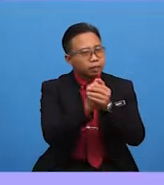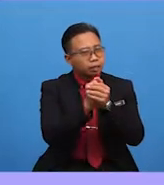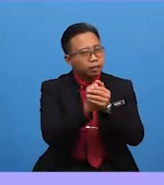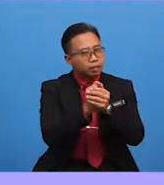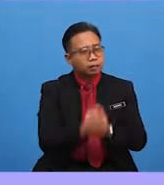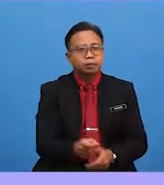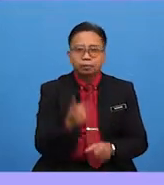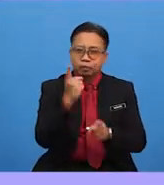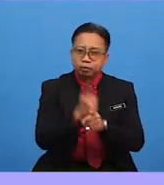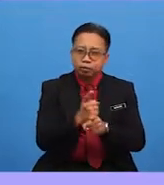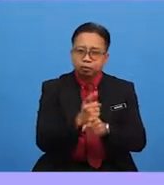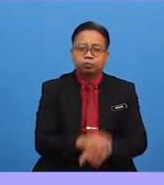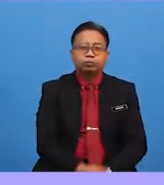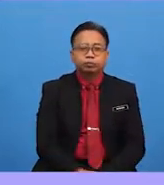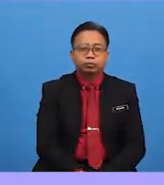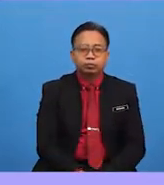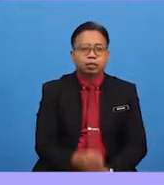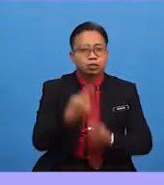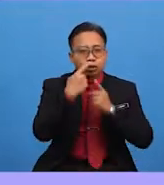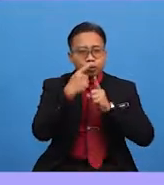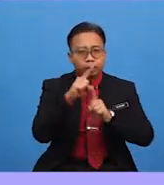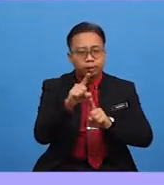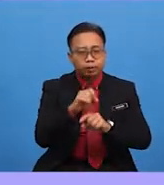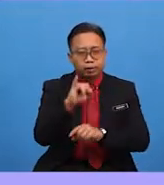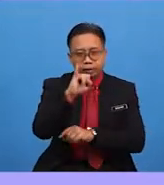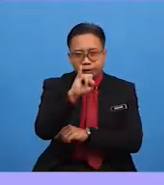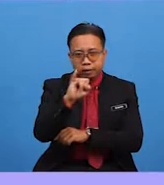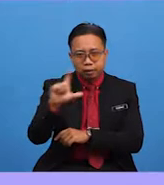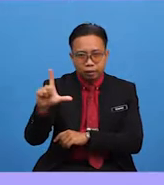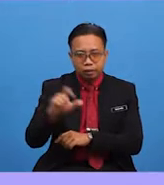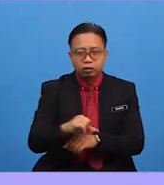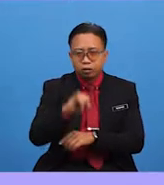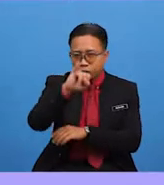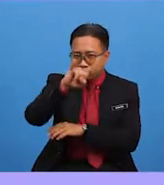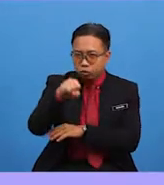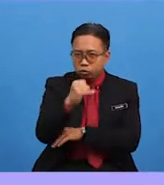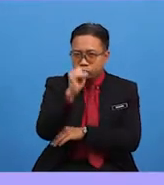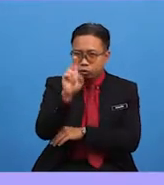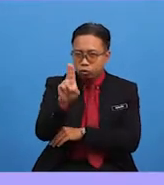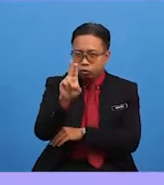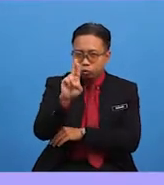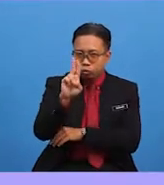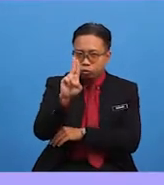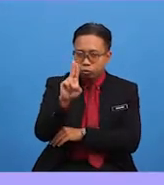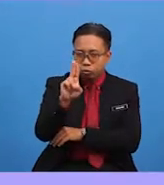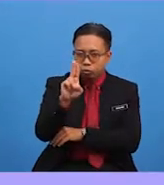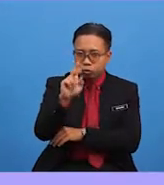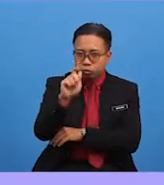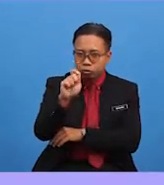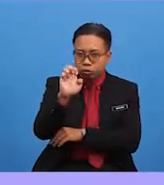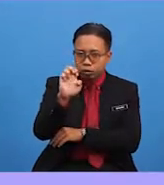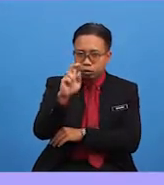Tahniah, betul tu. Jawapannya ialah ju, ru, te,